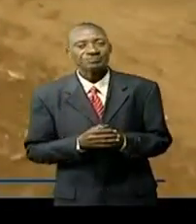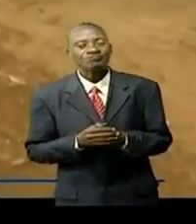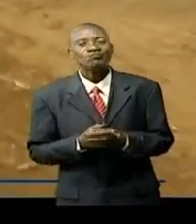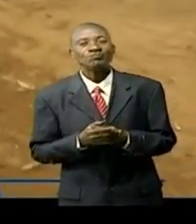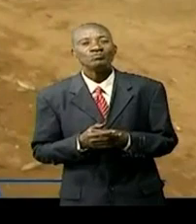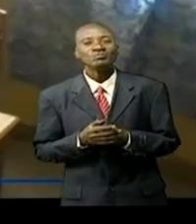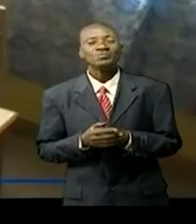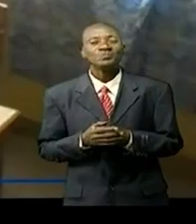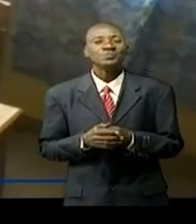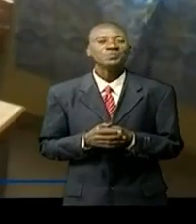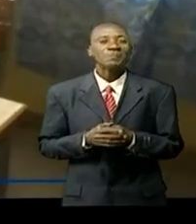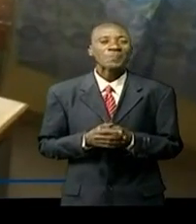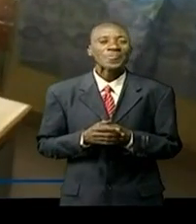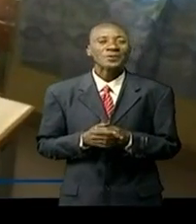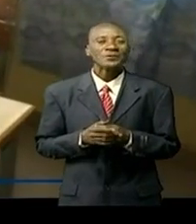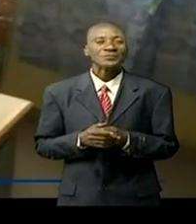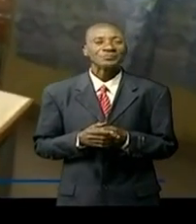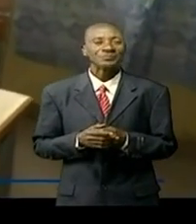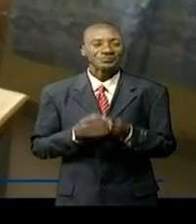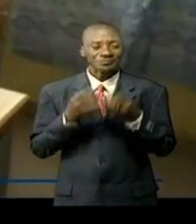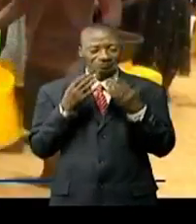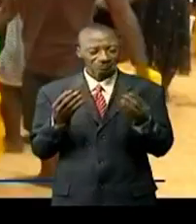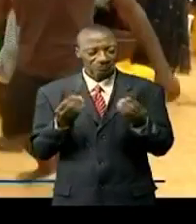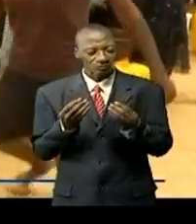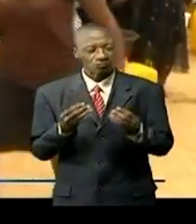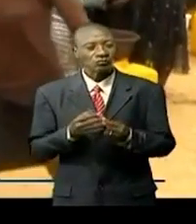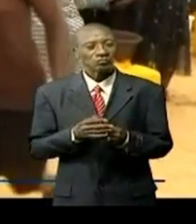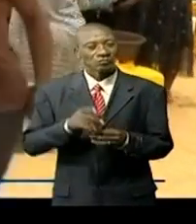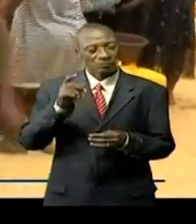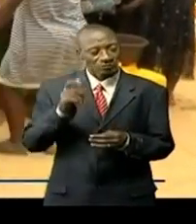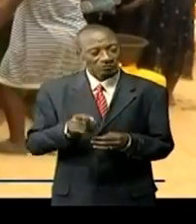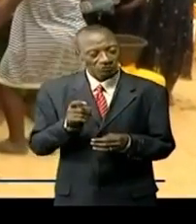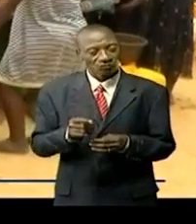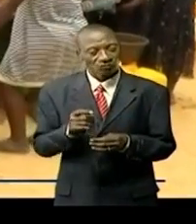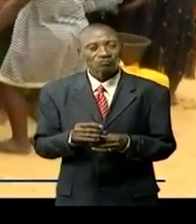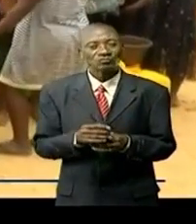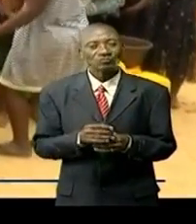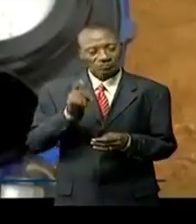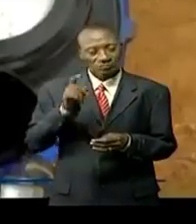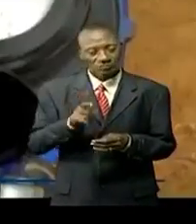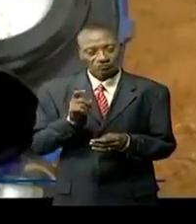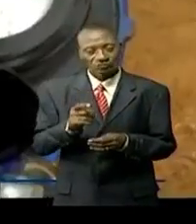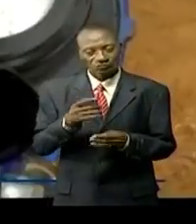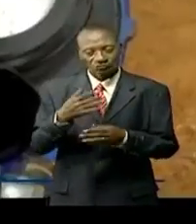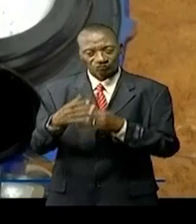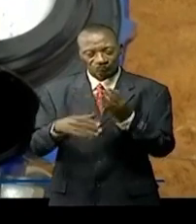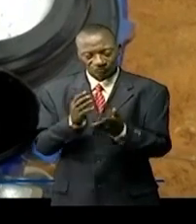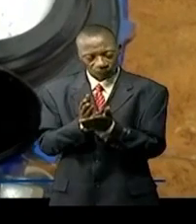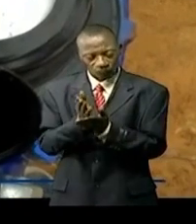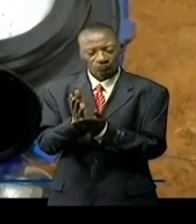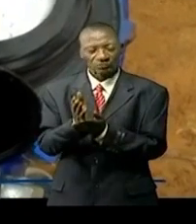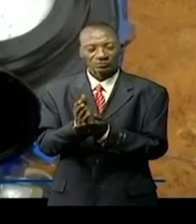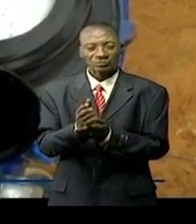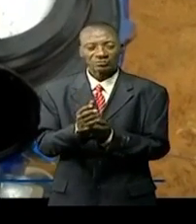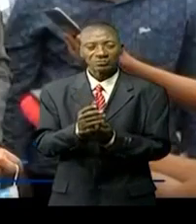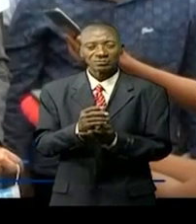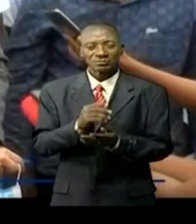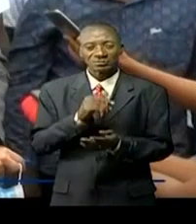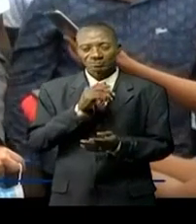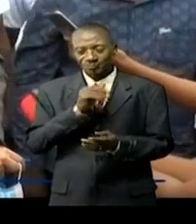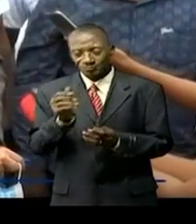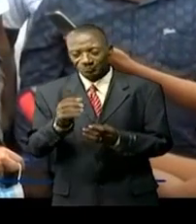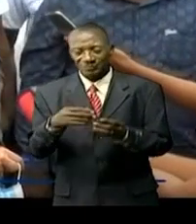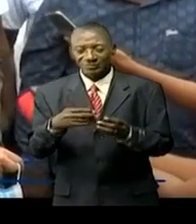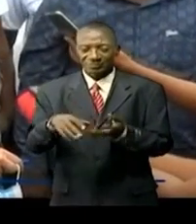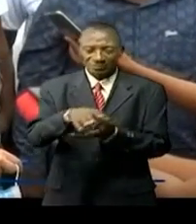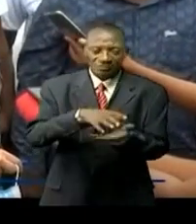de ce service soient faits de manière correcte, pour que non seulement effectivement ce service puisse être pérenne, mais que ce service puisse générer effectivement des